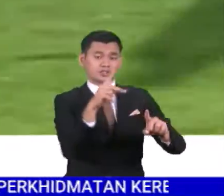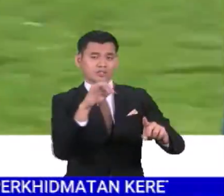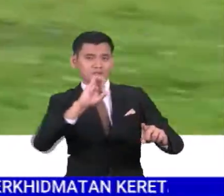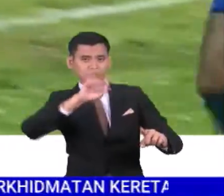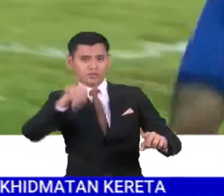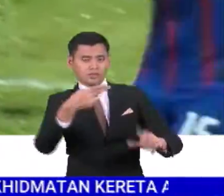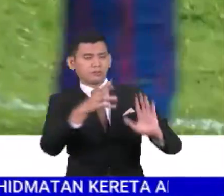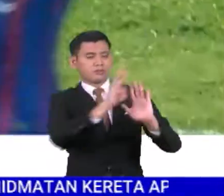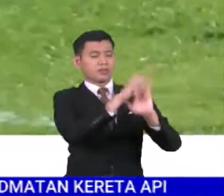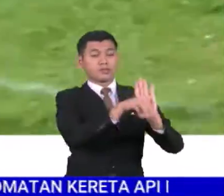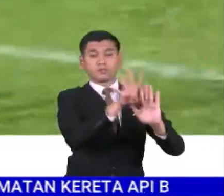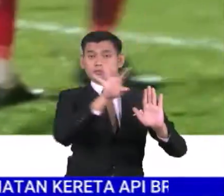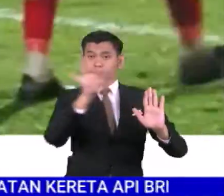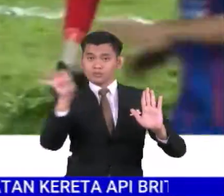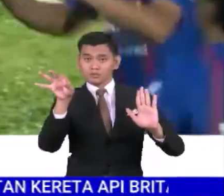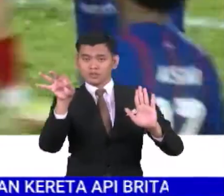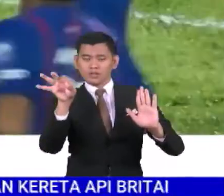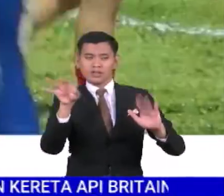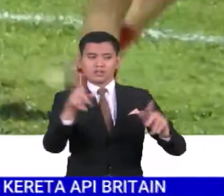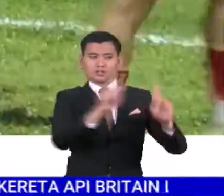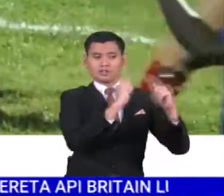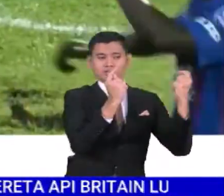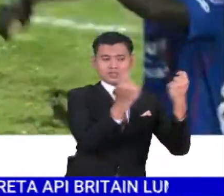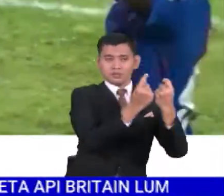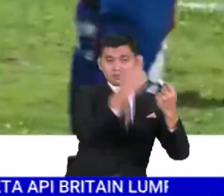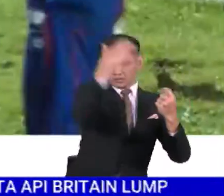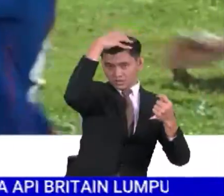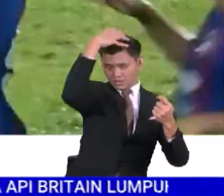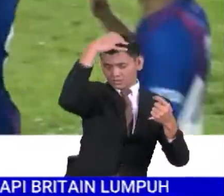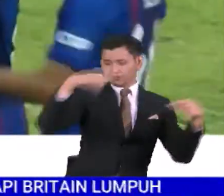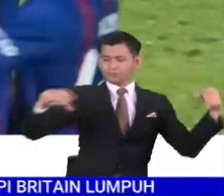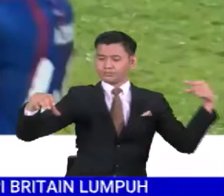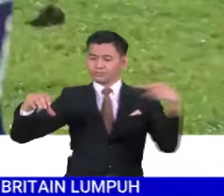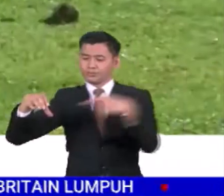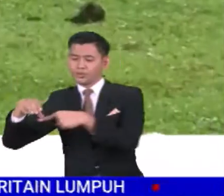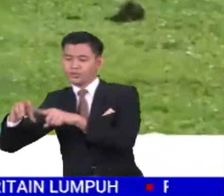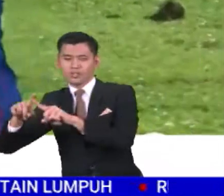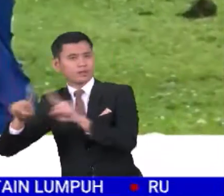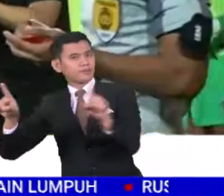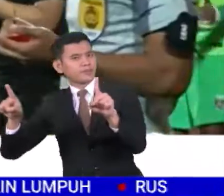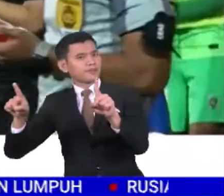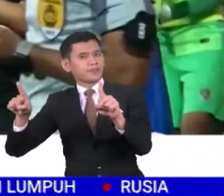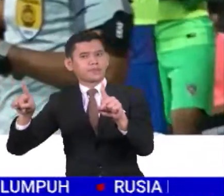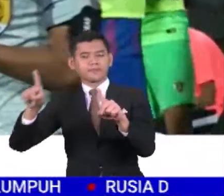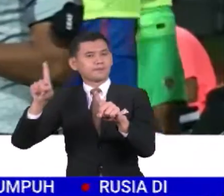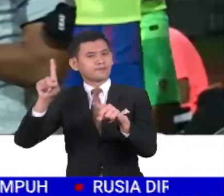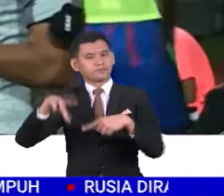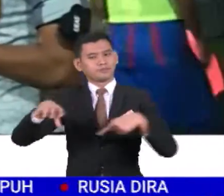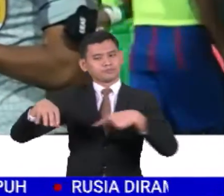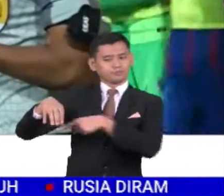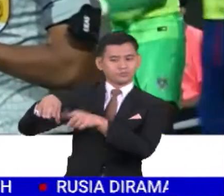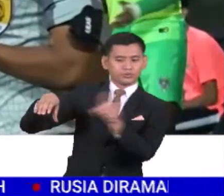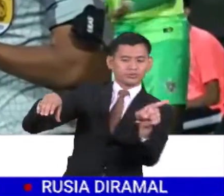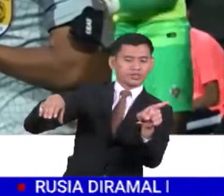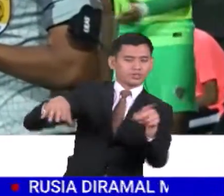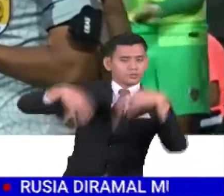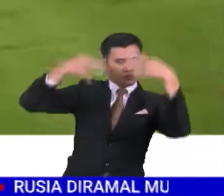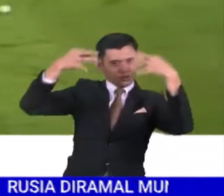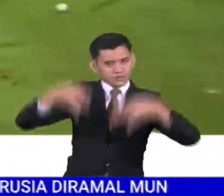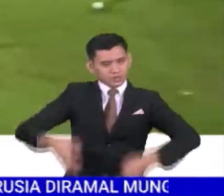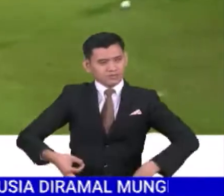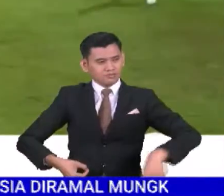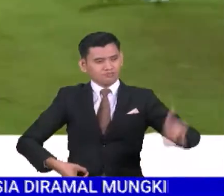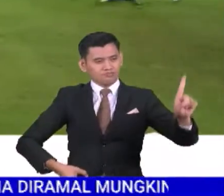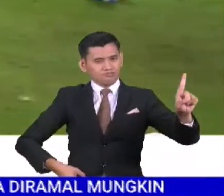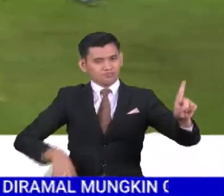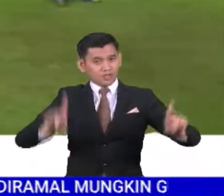minit ke-49. Selangor 2 berpeluang menjaringkan beberapa gol, namun ia gagal disempurnakan dan keputusan kekal 1-0